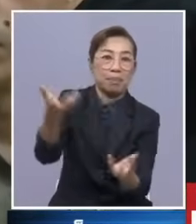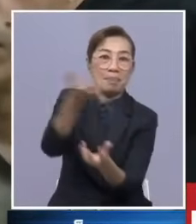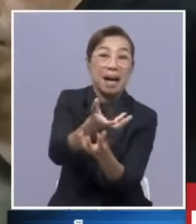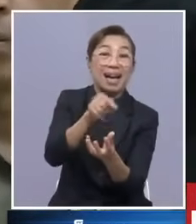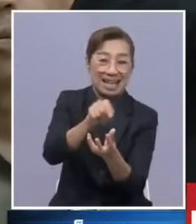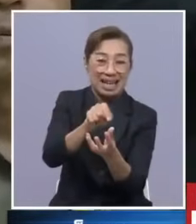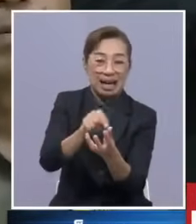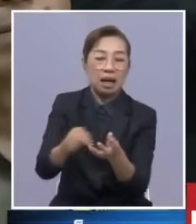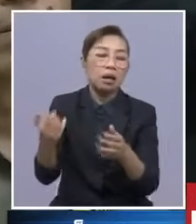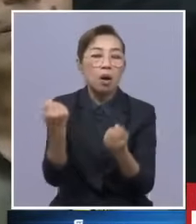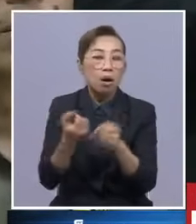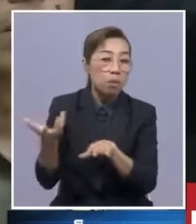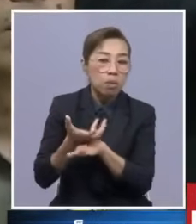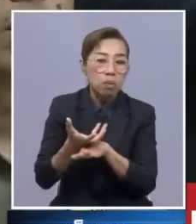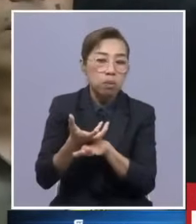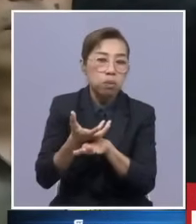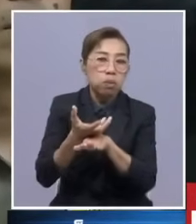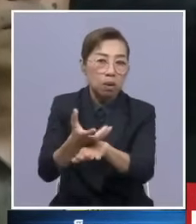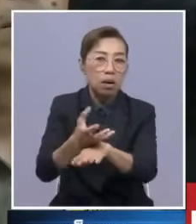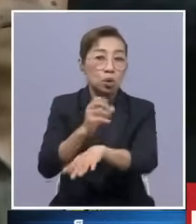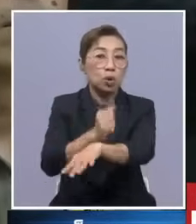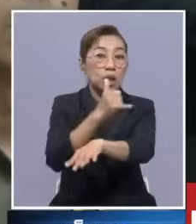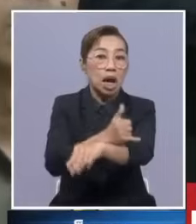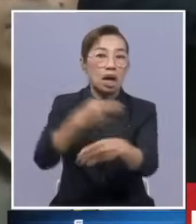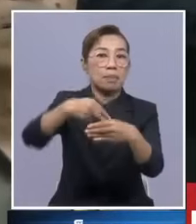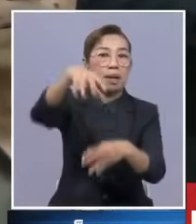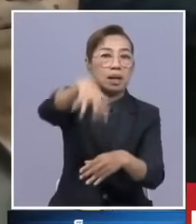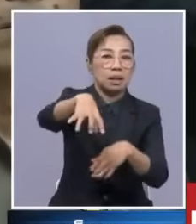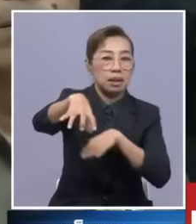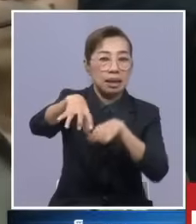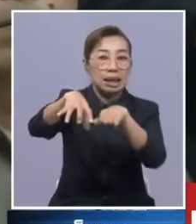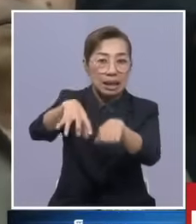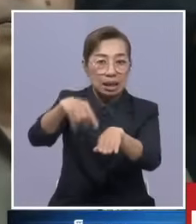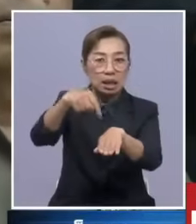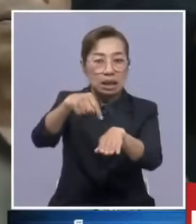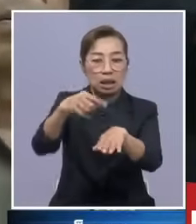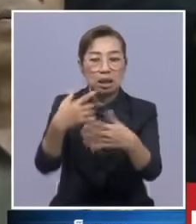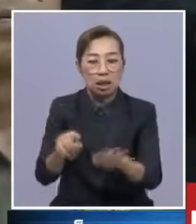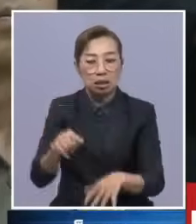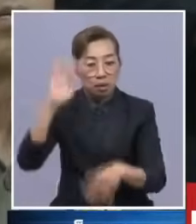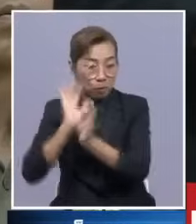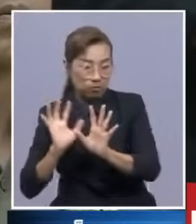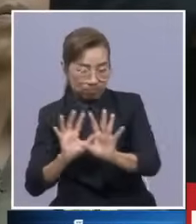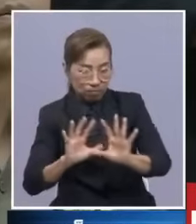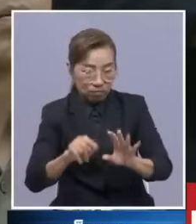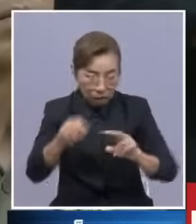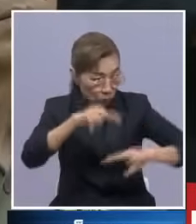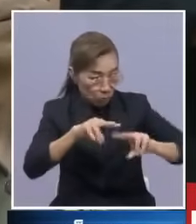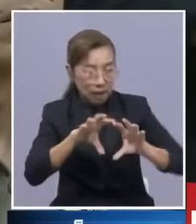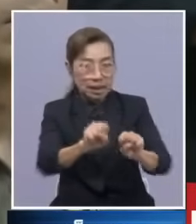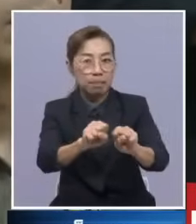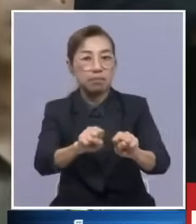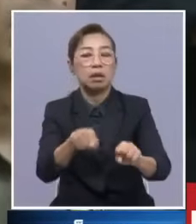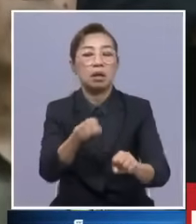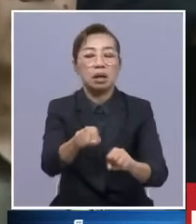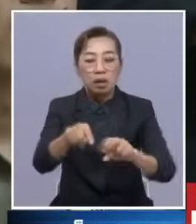ำมันแห่งหนึ่งในเขตพระนครศรีอยุธยาจึงเข้าปฏิบัติการแสดงตัวแล้วก็จับกลุ่มจาก